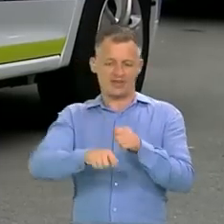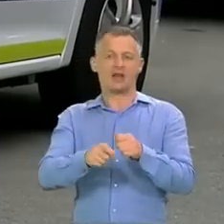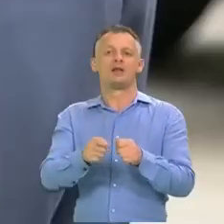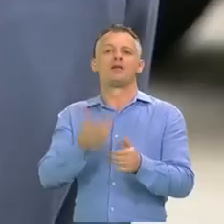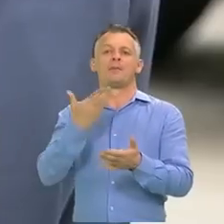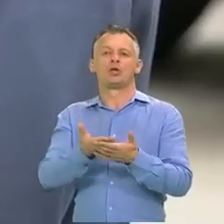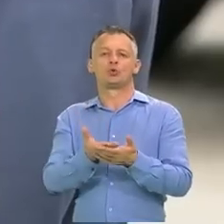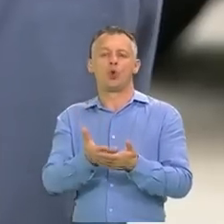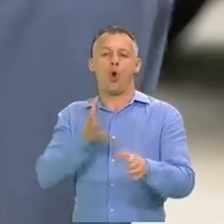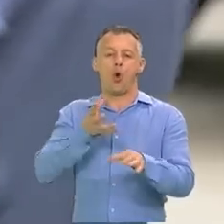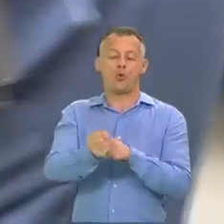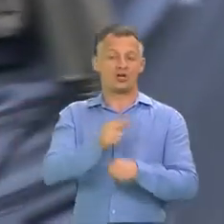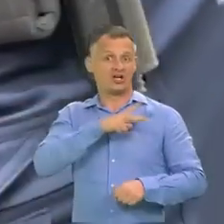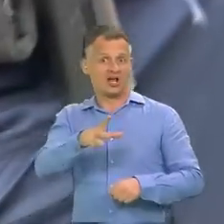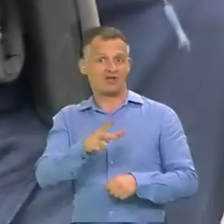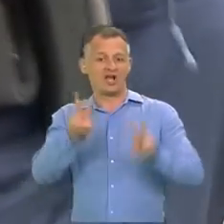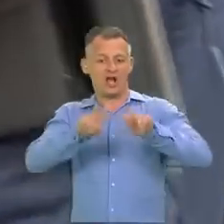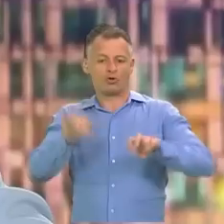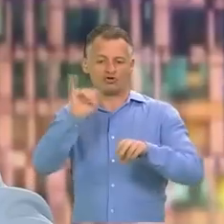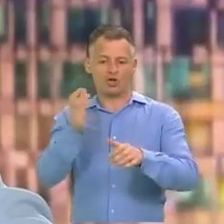de grav și îl caută acum pe criminal.